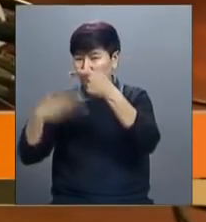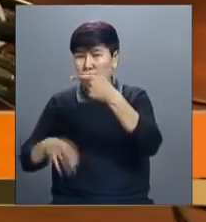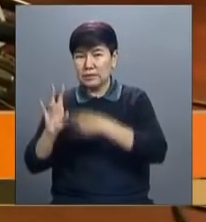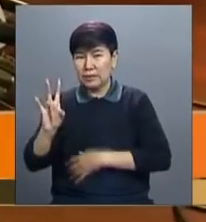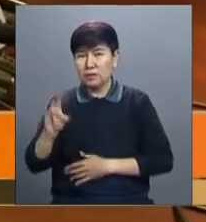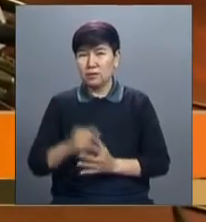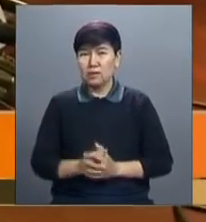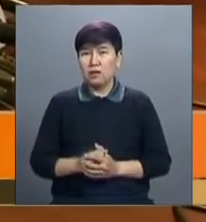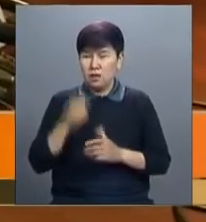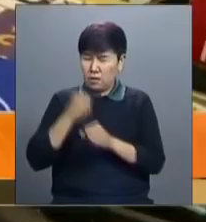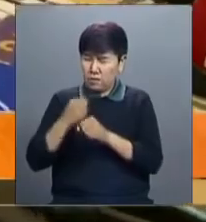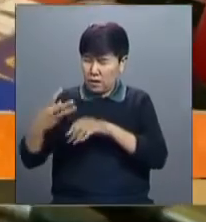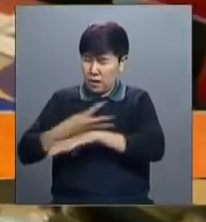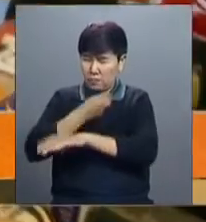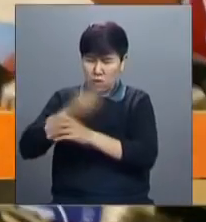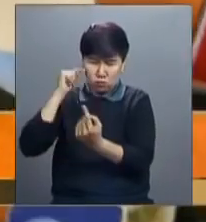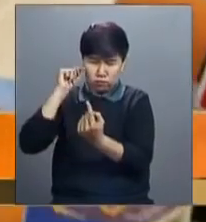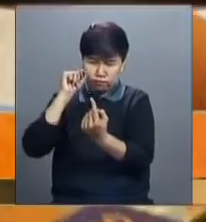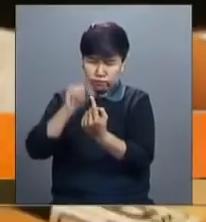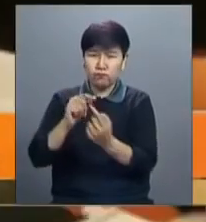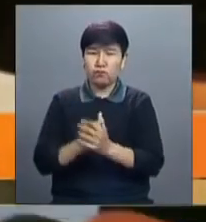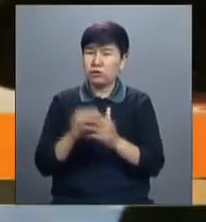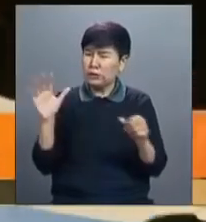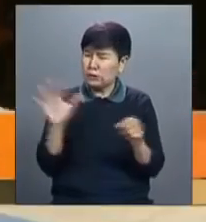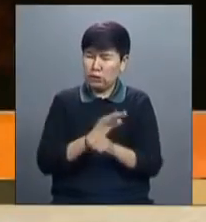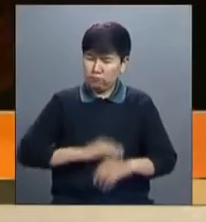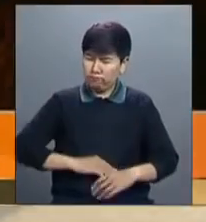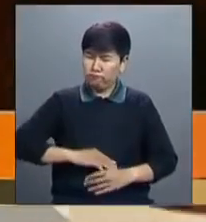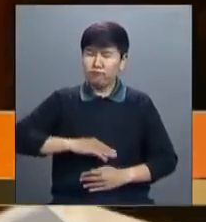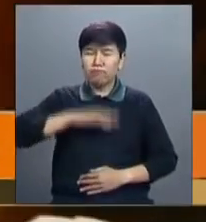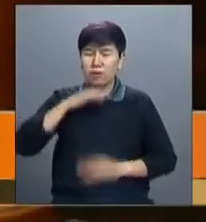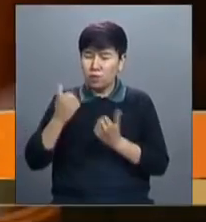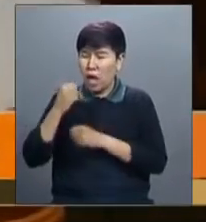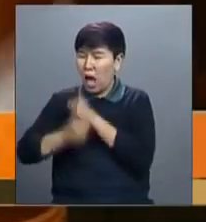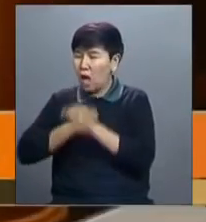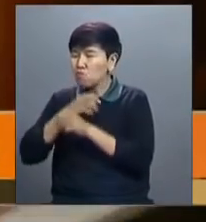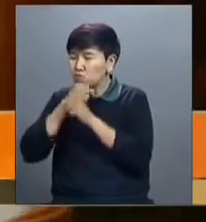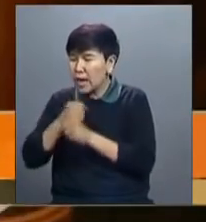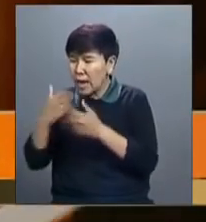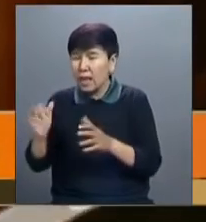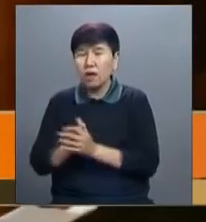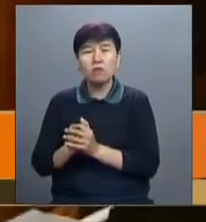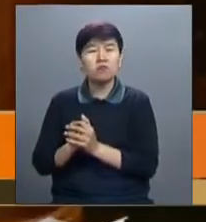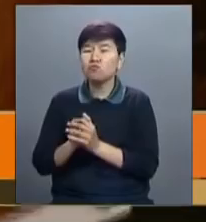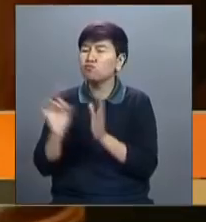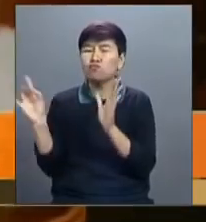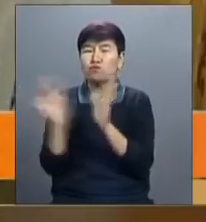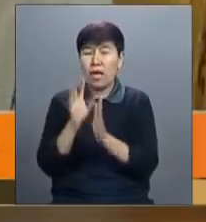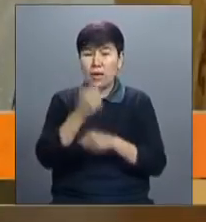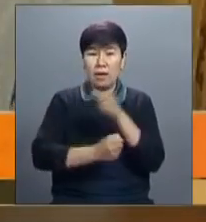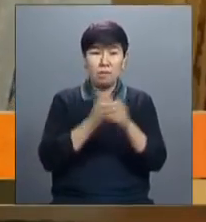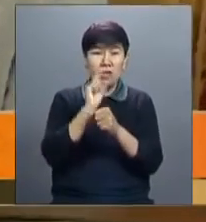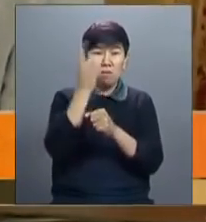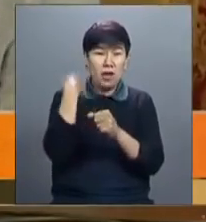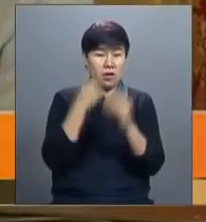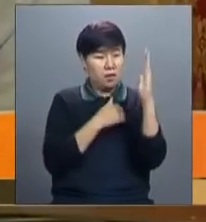ทำงานการเมืองให้เต็มที่เพื่อทิ้งทวนก่อนวางมือด้วยเหตุผลว่าอายุมากแล้วและหลังเทศกาลปีใหม่จะลงพื้นที่ต่อเนื่อง